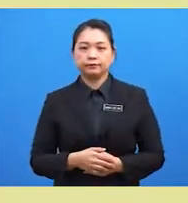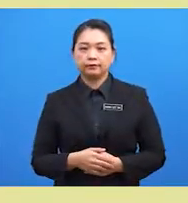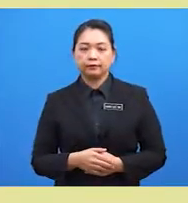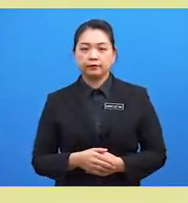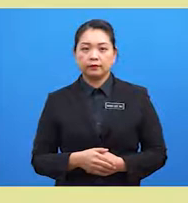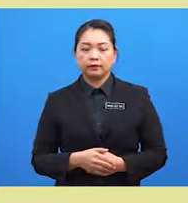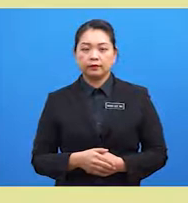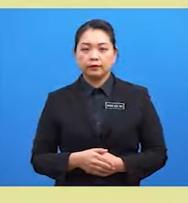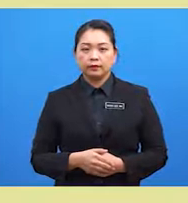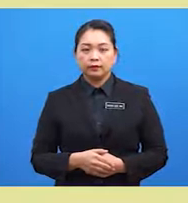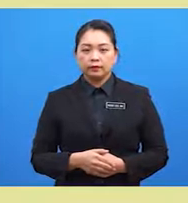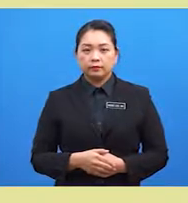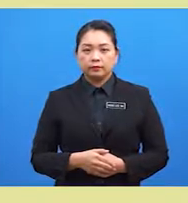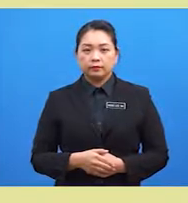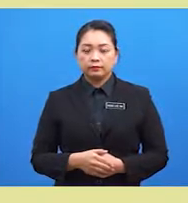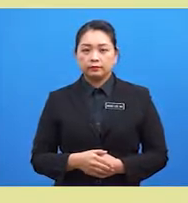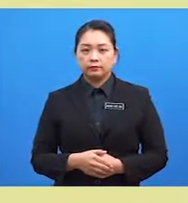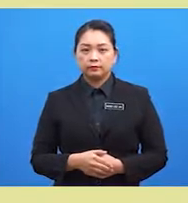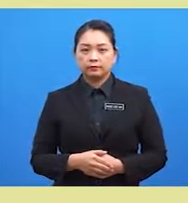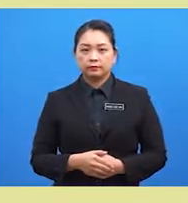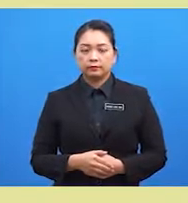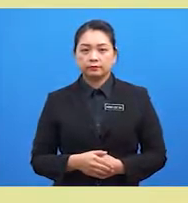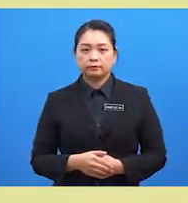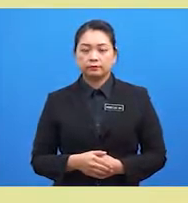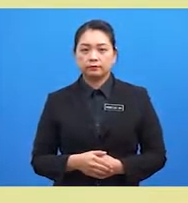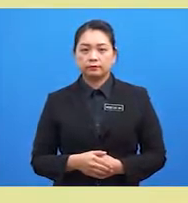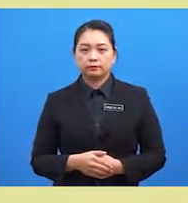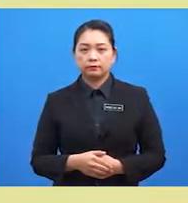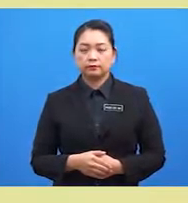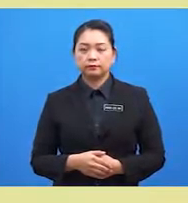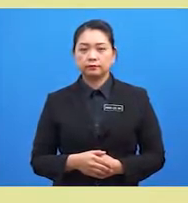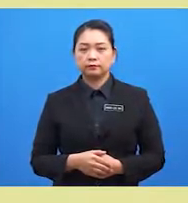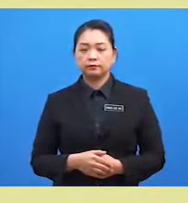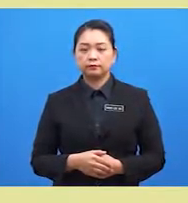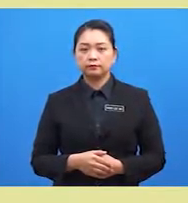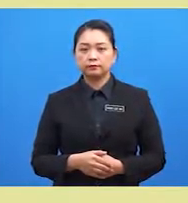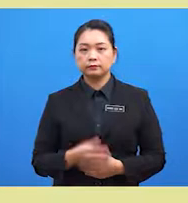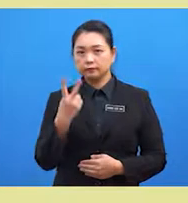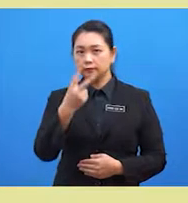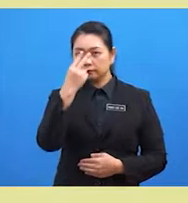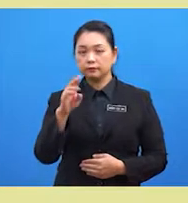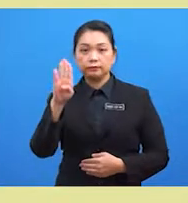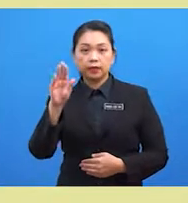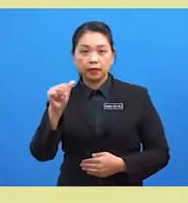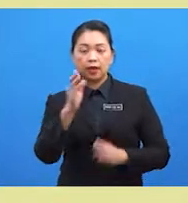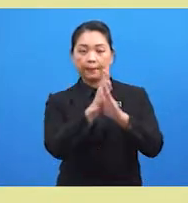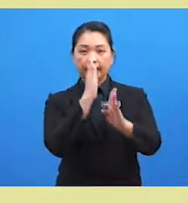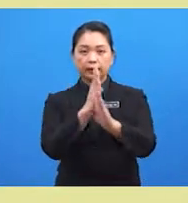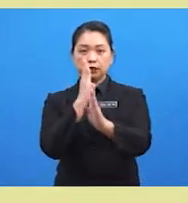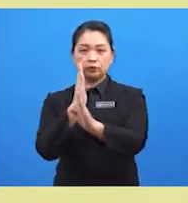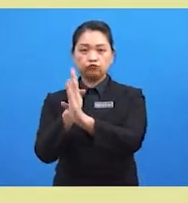Bentuk yang kedua adalah berdasarkan akronim BA, iaitu baris.